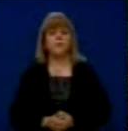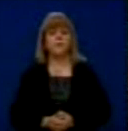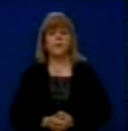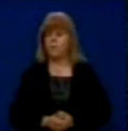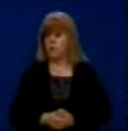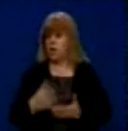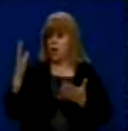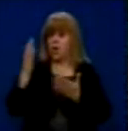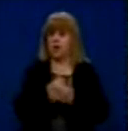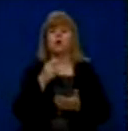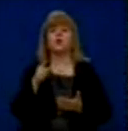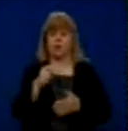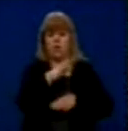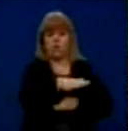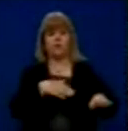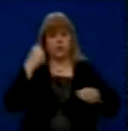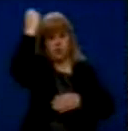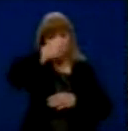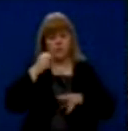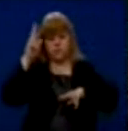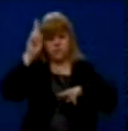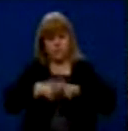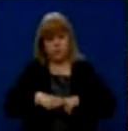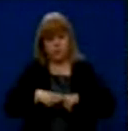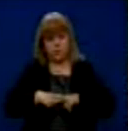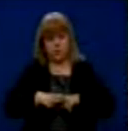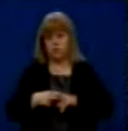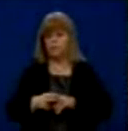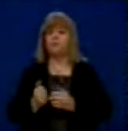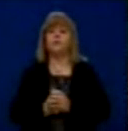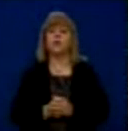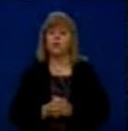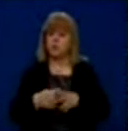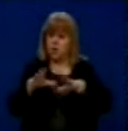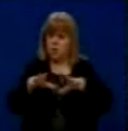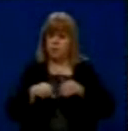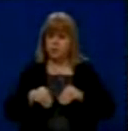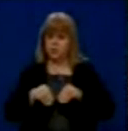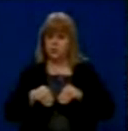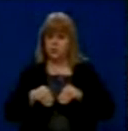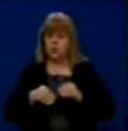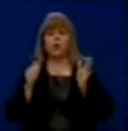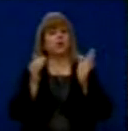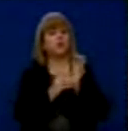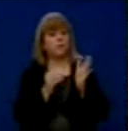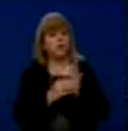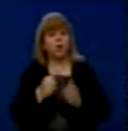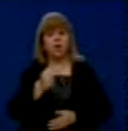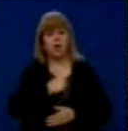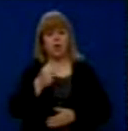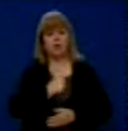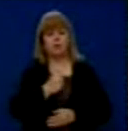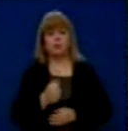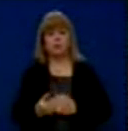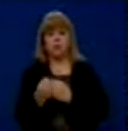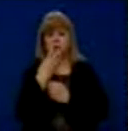Për të arritur këto, Kuvendi i Kosovës vendos që ta zhvilloj dhe të zbatoj procedurat e nevojshme që garantojnë konsultim